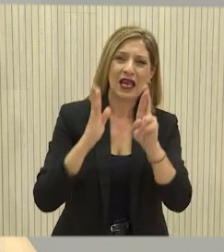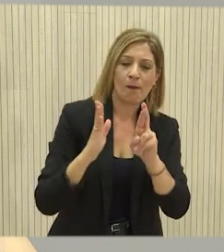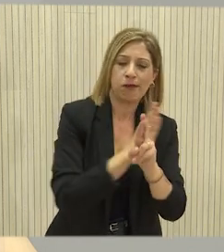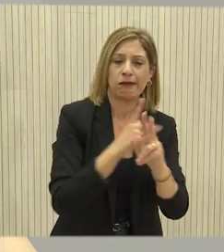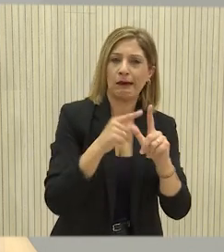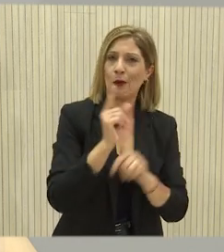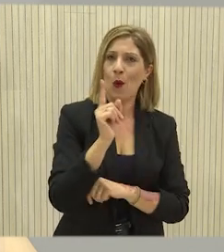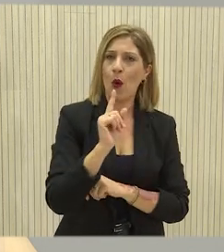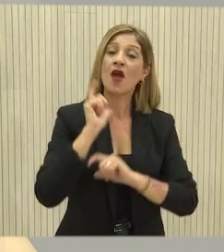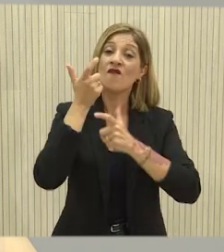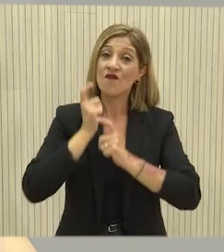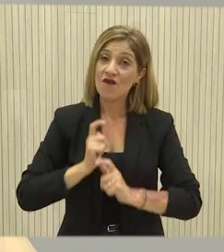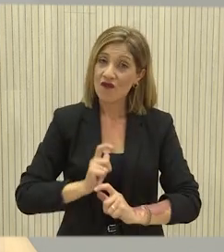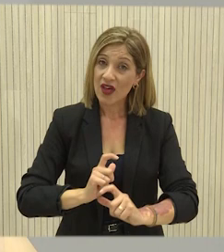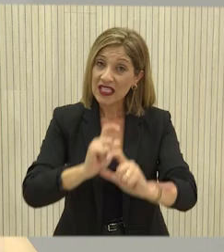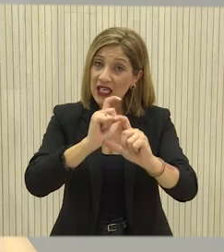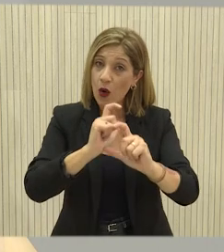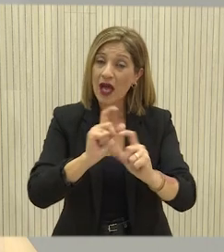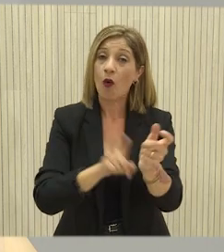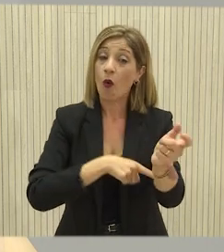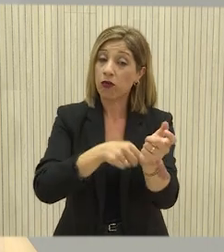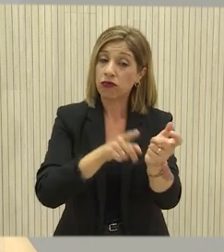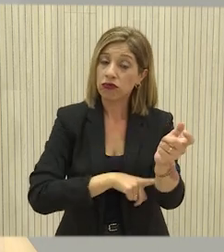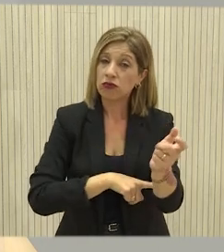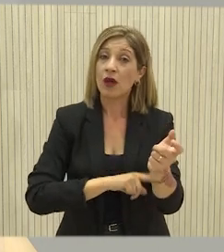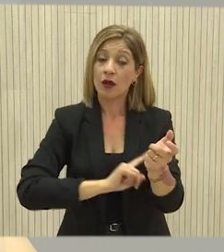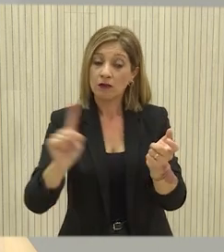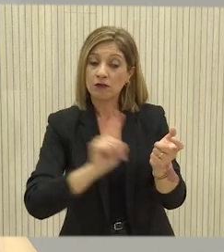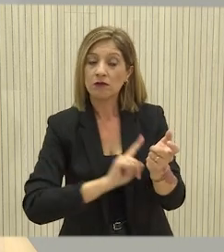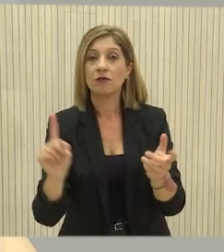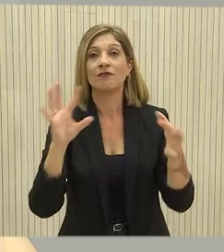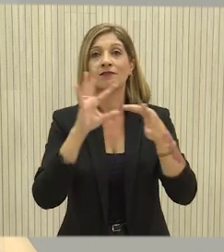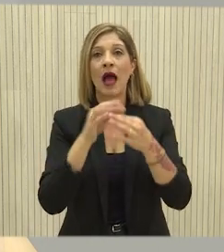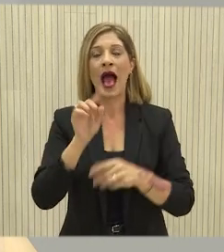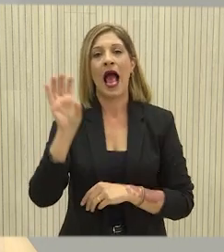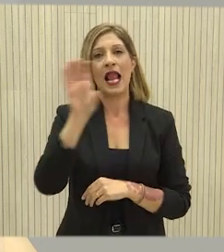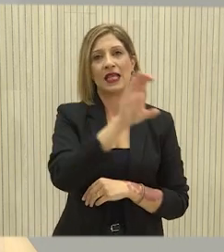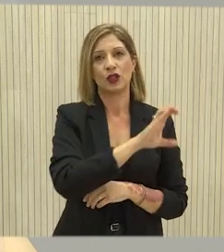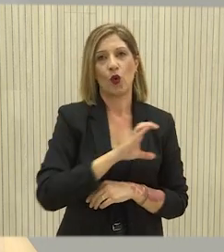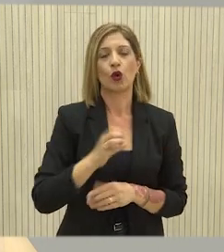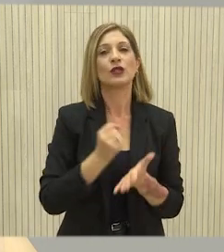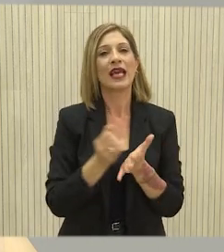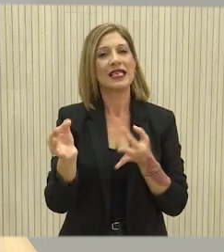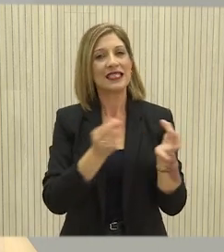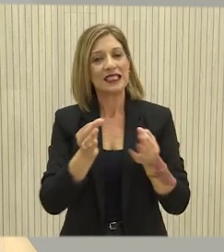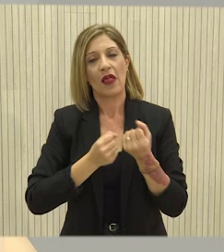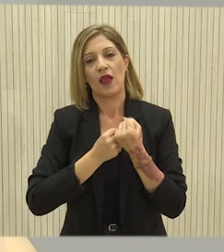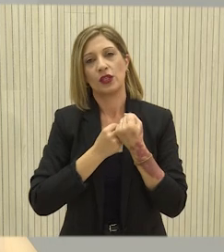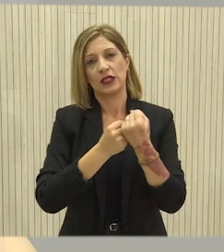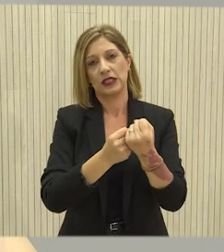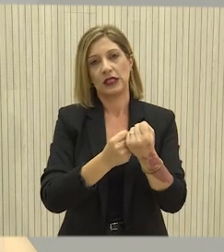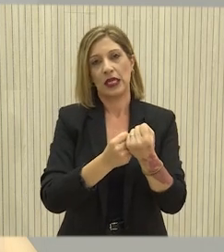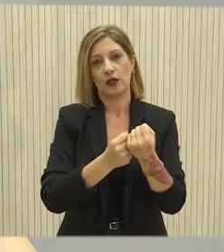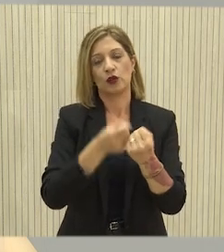της έλευσης φυσικού αερίου για ηλεκτροπαραγωγή και της ηλεκτρικής διασύνδεσης με γειτονικές χώρες και υλοποίηση σχεδίου στήριξης για την